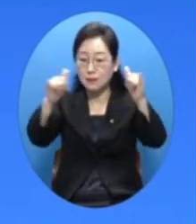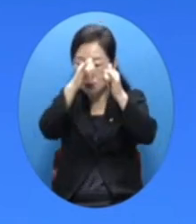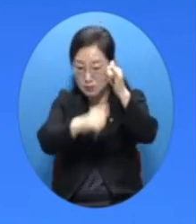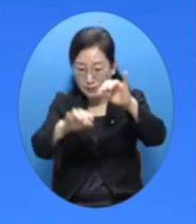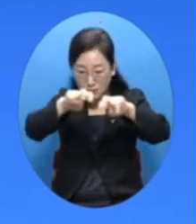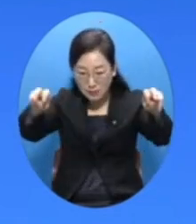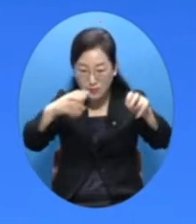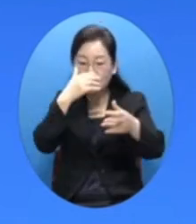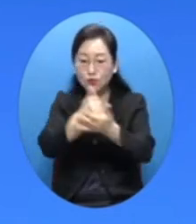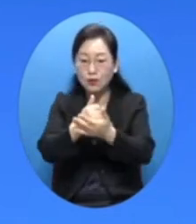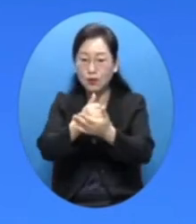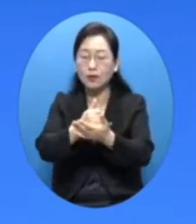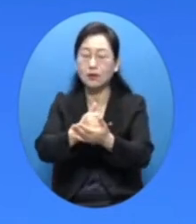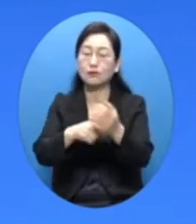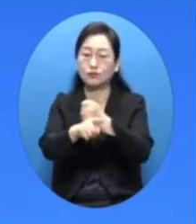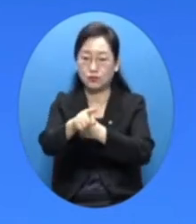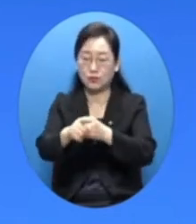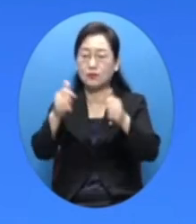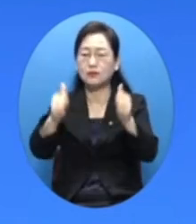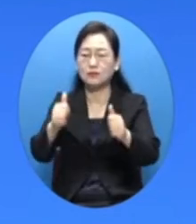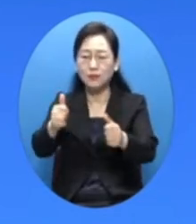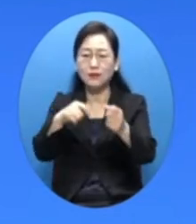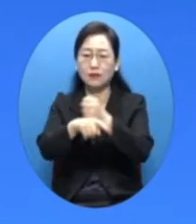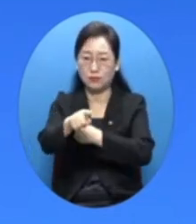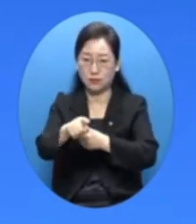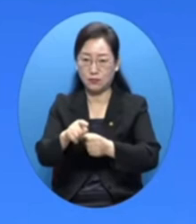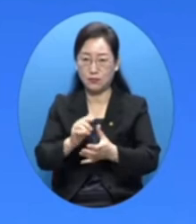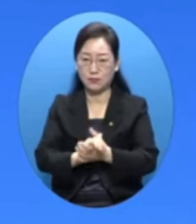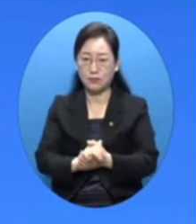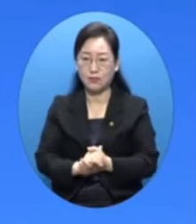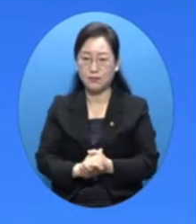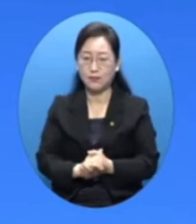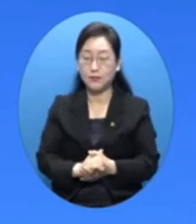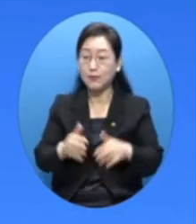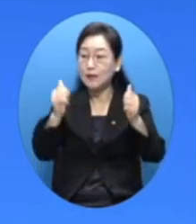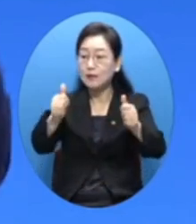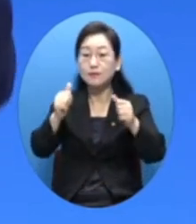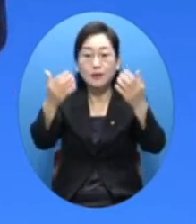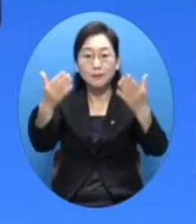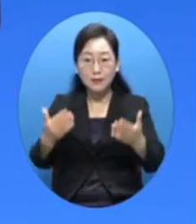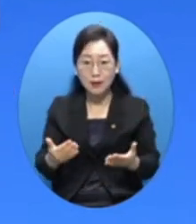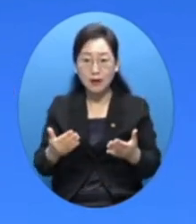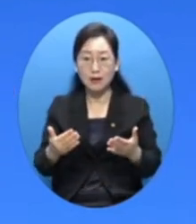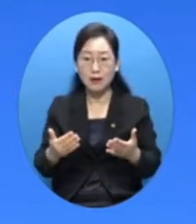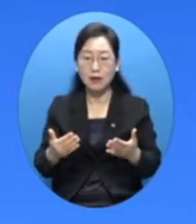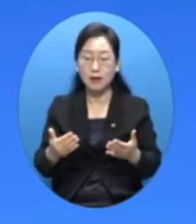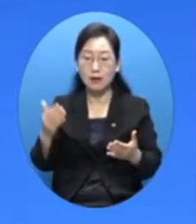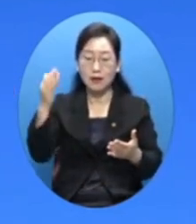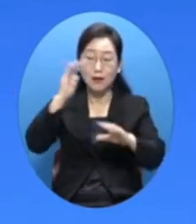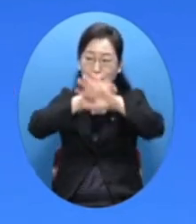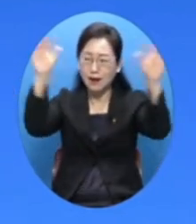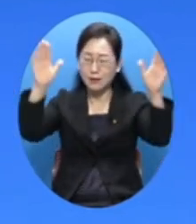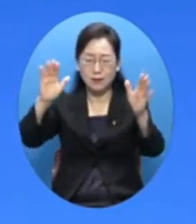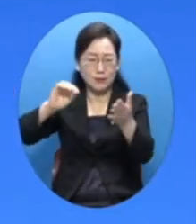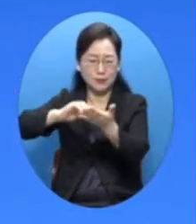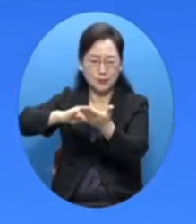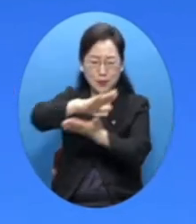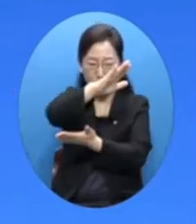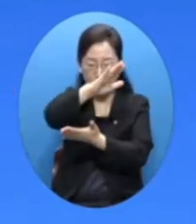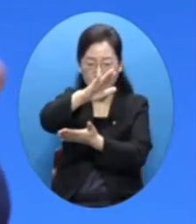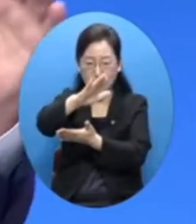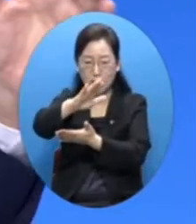들어오게 된 것입니다. 심판을 받게 된 것입니다. 그래서 심판을 받아 하늘에 쫓겨나 공중권세를 잡고 난